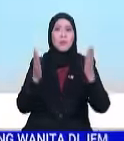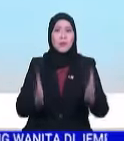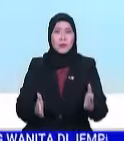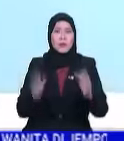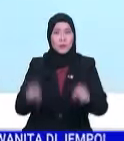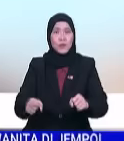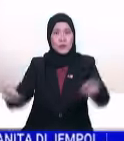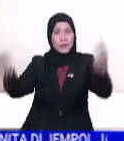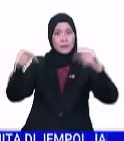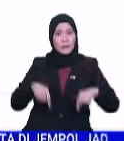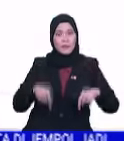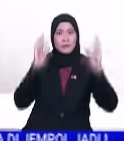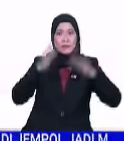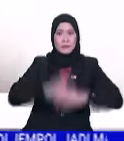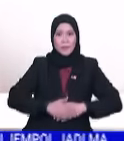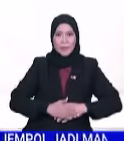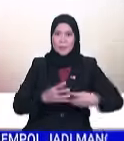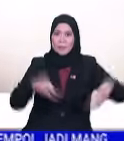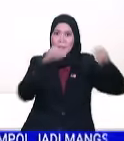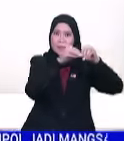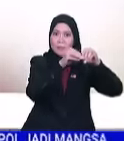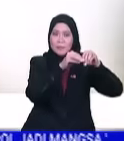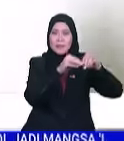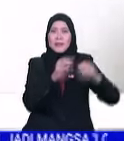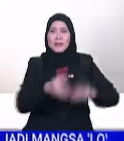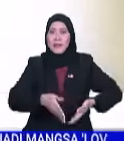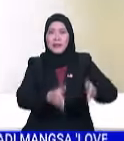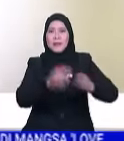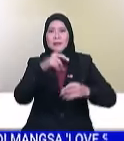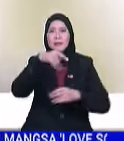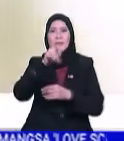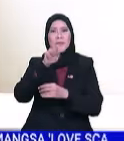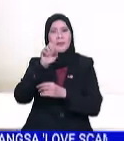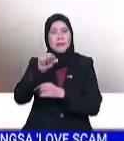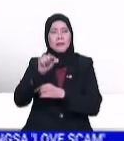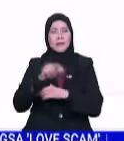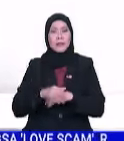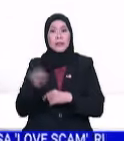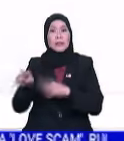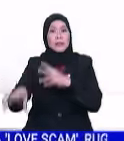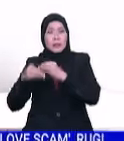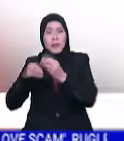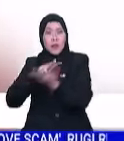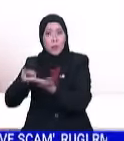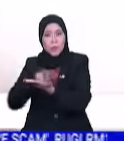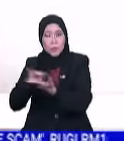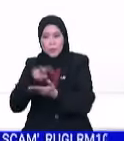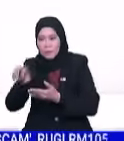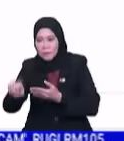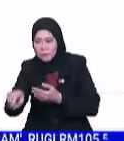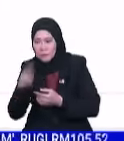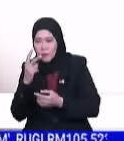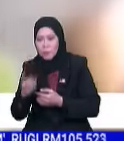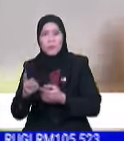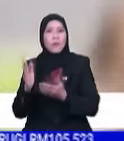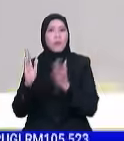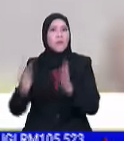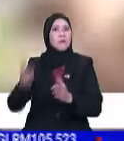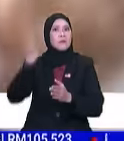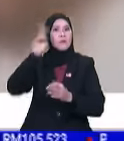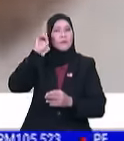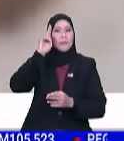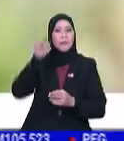boleh hadir untuk solat di sebuah masjid di Jalan Pinang. Beliau turut menambah satu lagi video dikesan membabitkan suspek yang sama